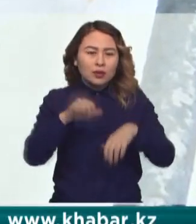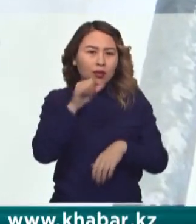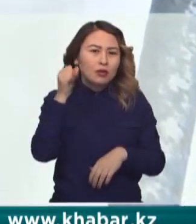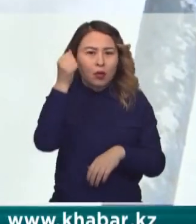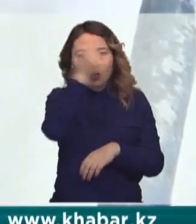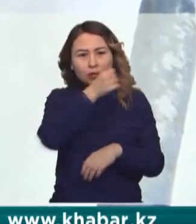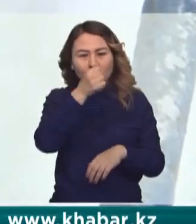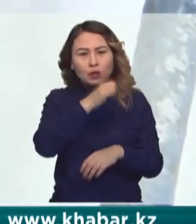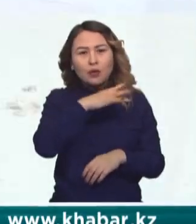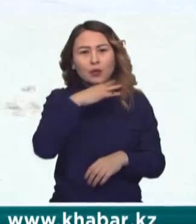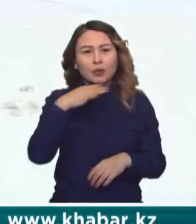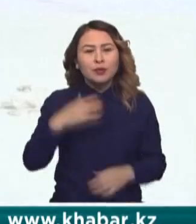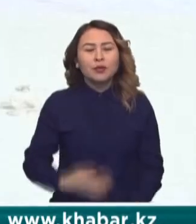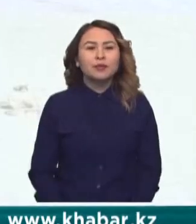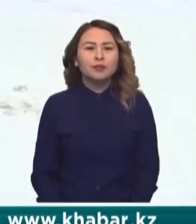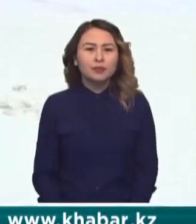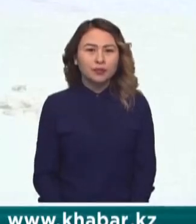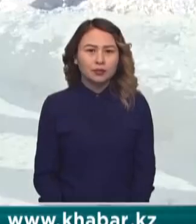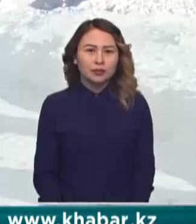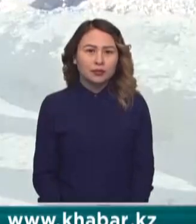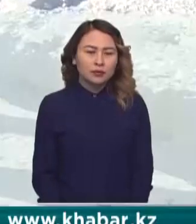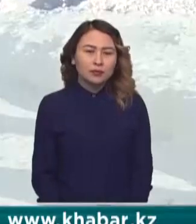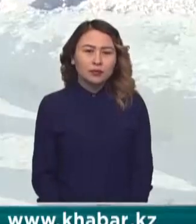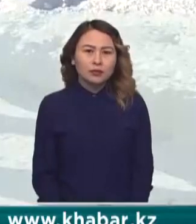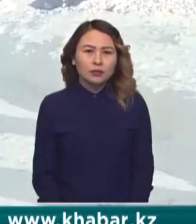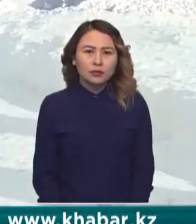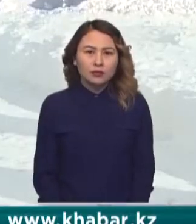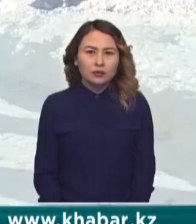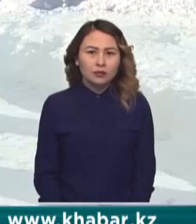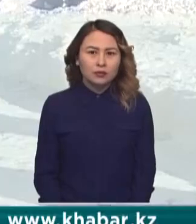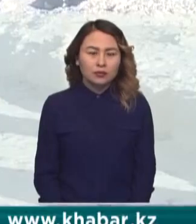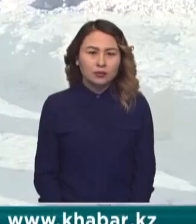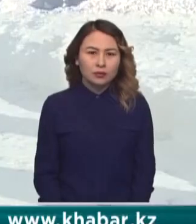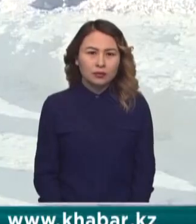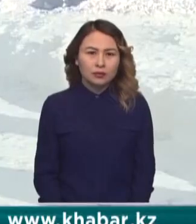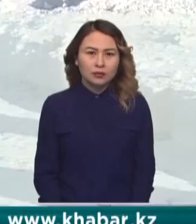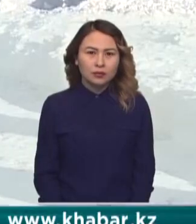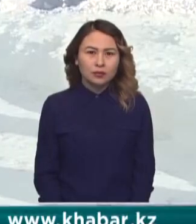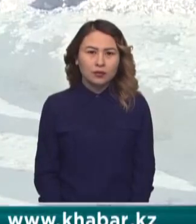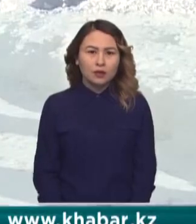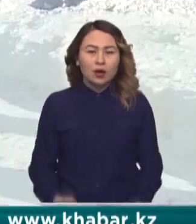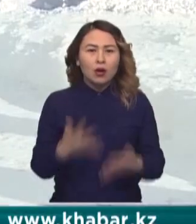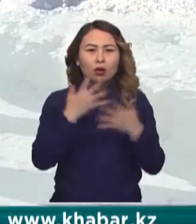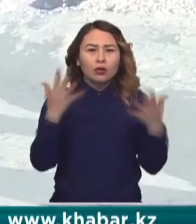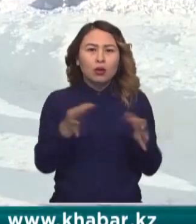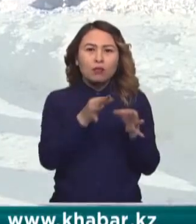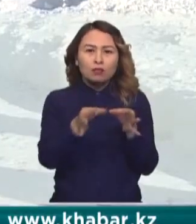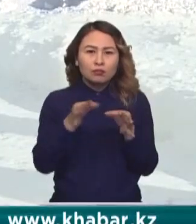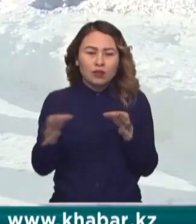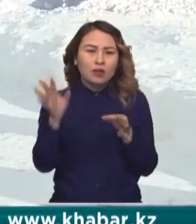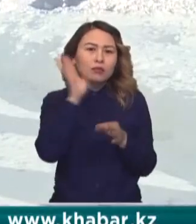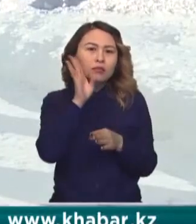жылмен салыстырғанда әлдеқайда көп. Жалпы алғанда үлкен елді мекендердің бәрі ауыз сумен